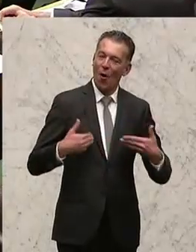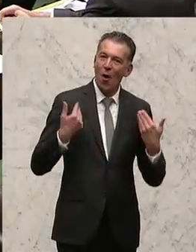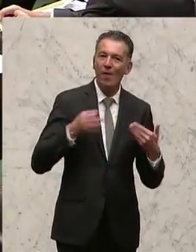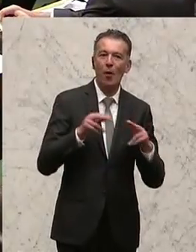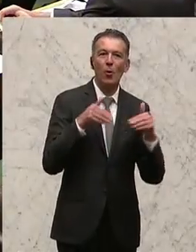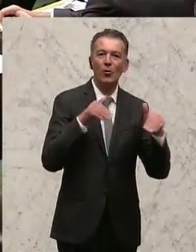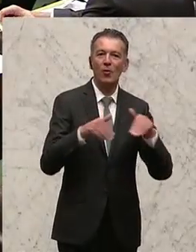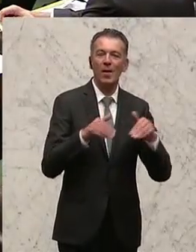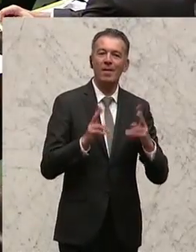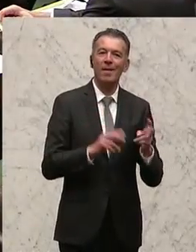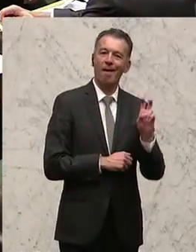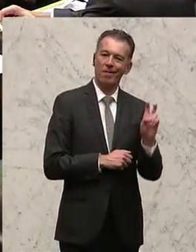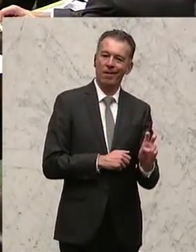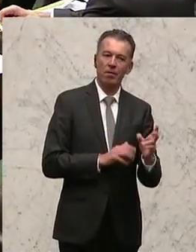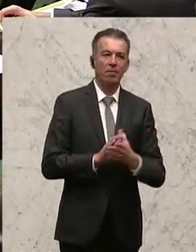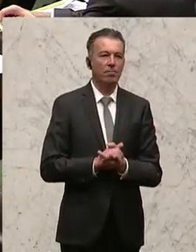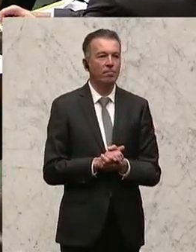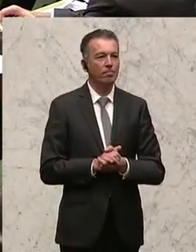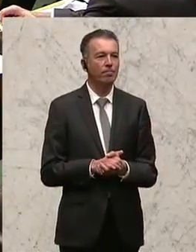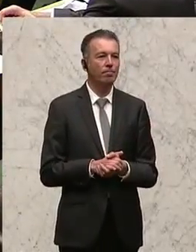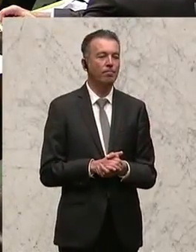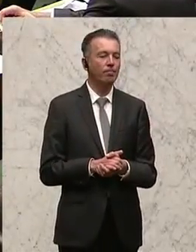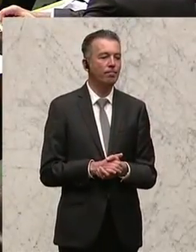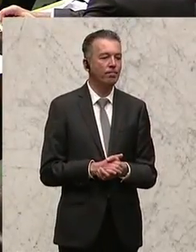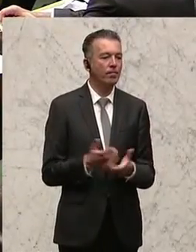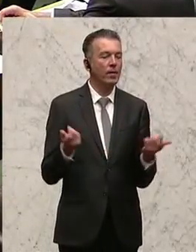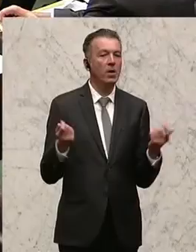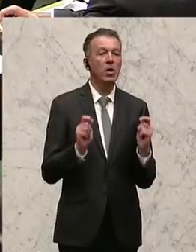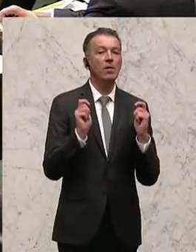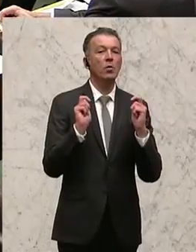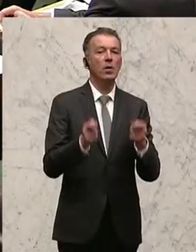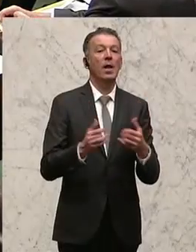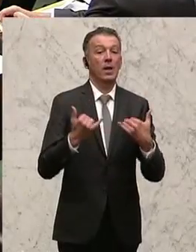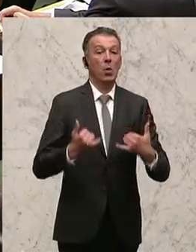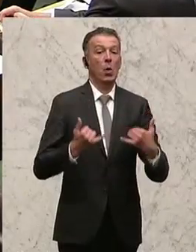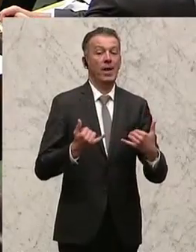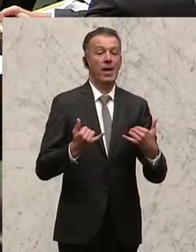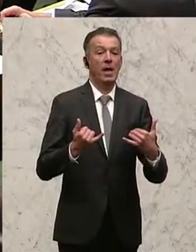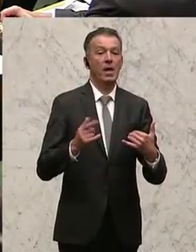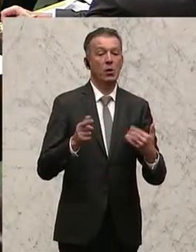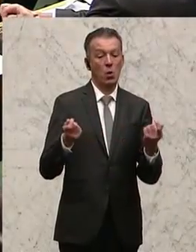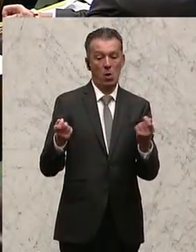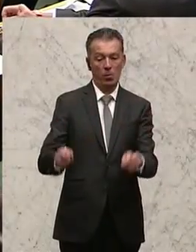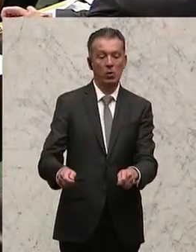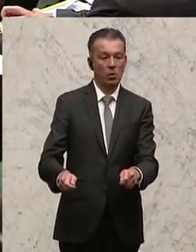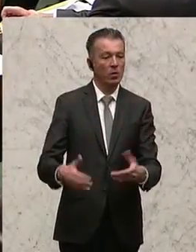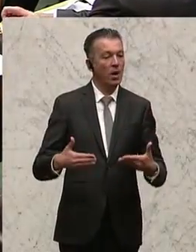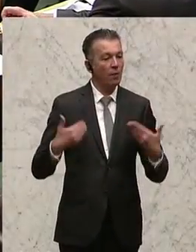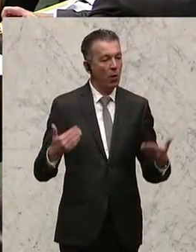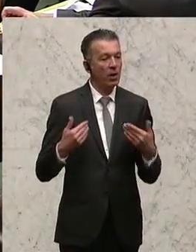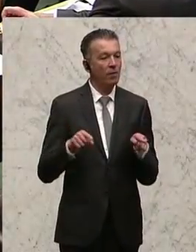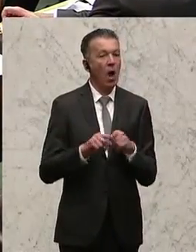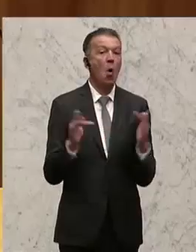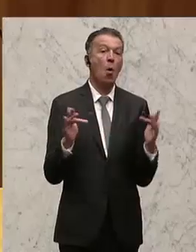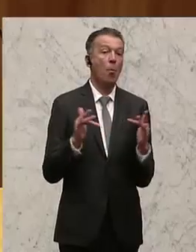Erste Rednerin zu diesem Tagesordnungspunkt, Marianne Gusenbauer-Jäger von der SPÖ. Der Antrag, der heute zum Beschluss vorliegt, wird erfreulicherweise auch